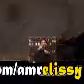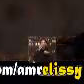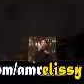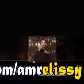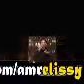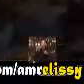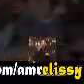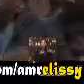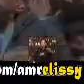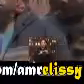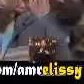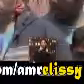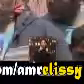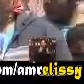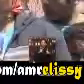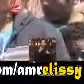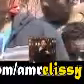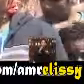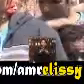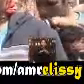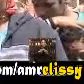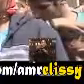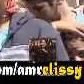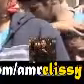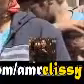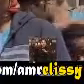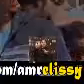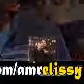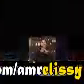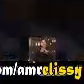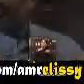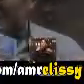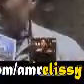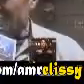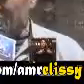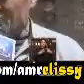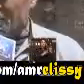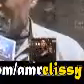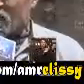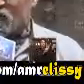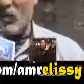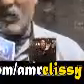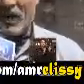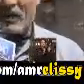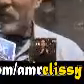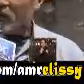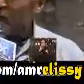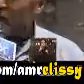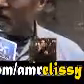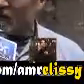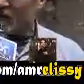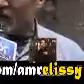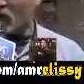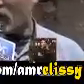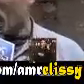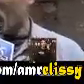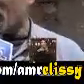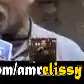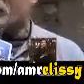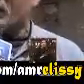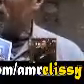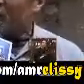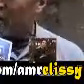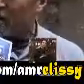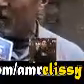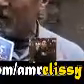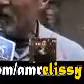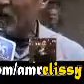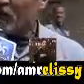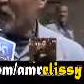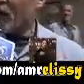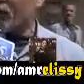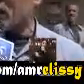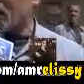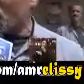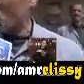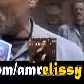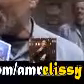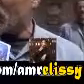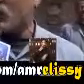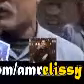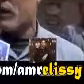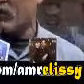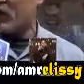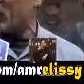احسن من كده، بنمشي مشوار طبعا بعيد عشان العيش وكده. زباله، كل واحد بيرمي وكل واحد وبتعمل ايه،